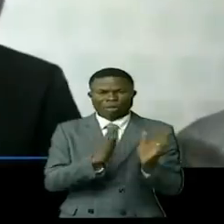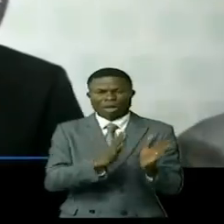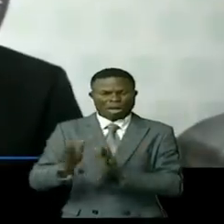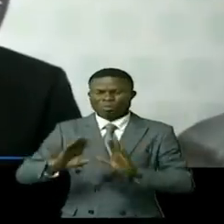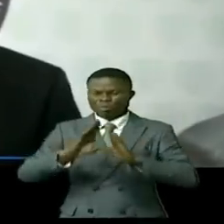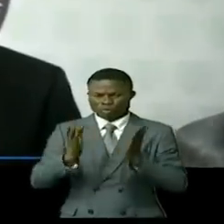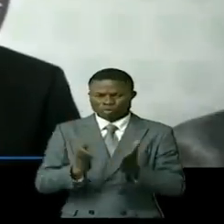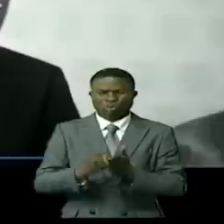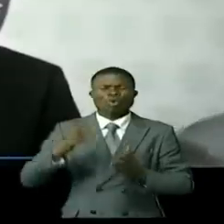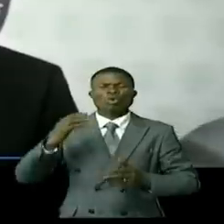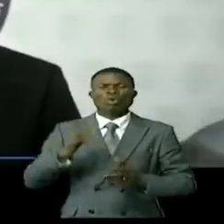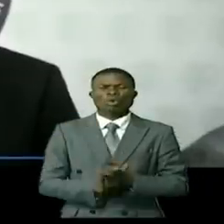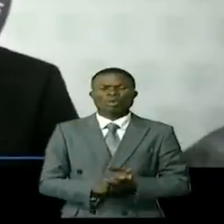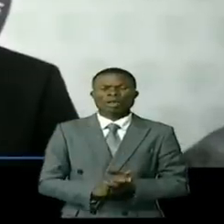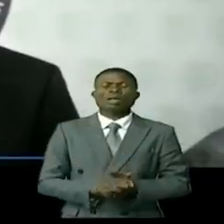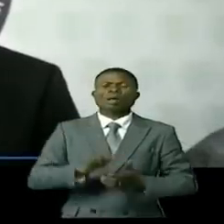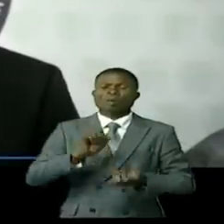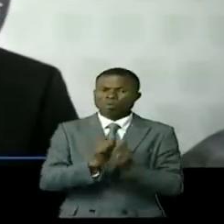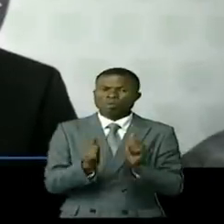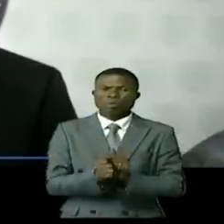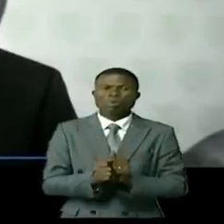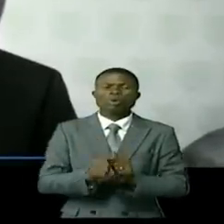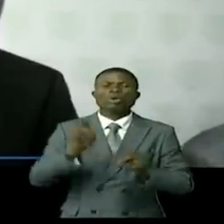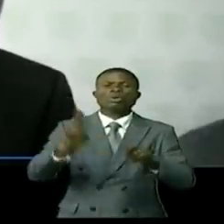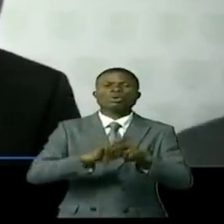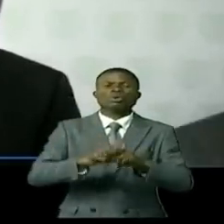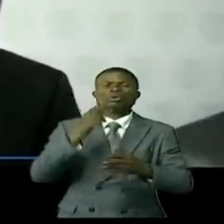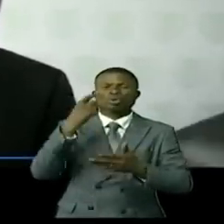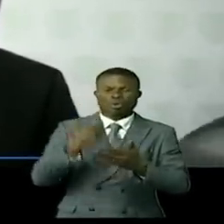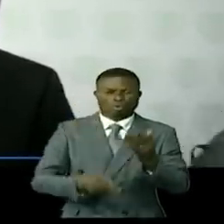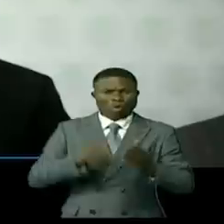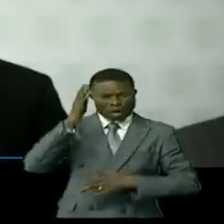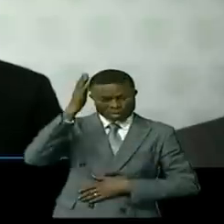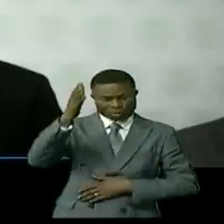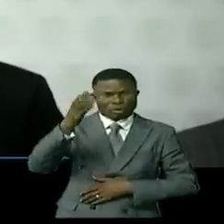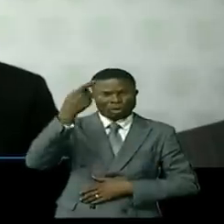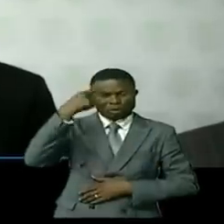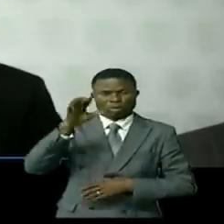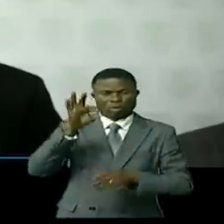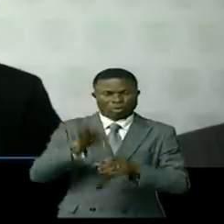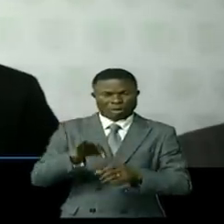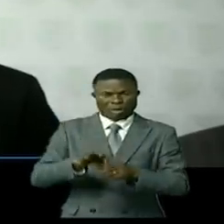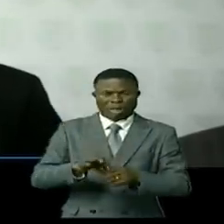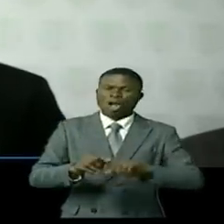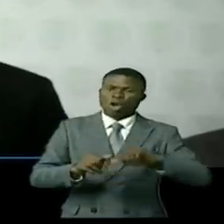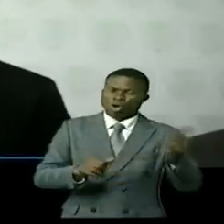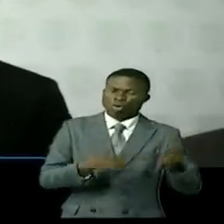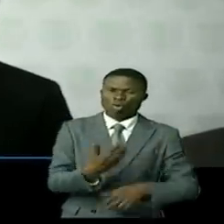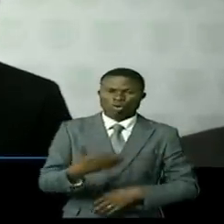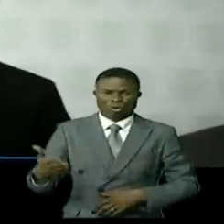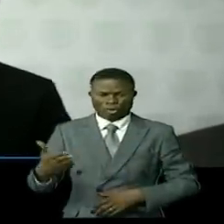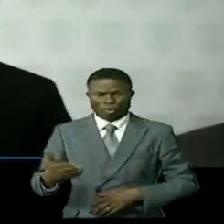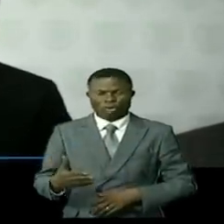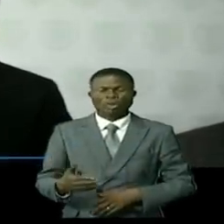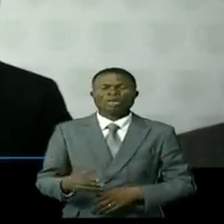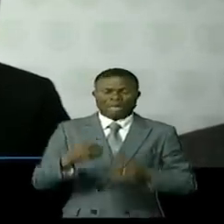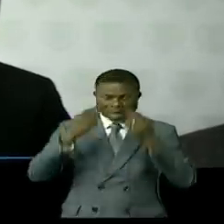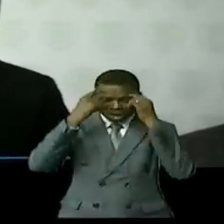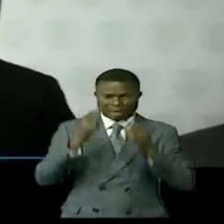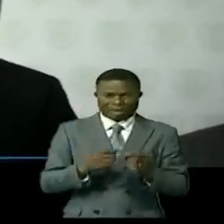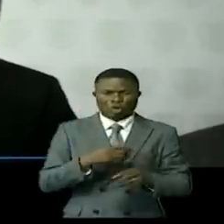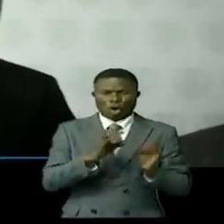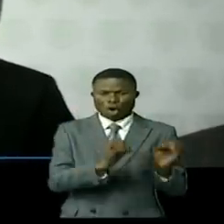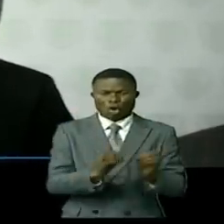dispositions pratiques qui pourront être mises en exécution déjà. Mais pour les restes, je crois que les dispositions qui ont été prises sont